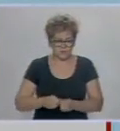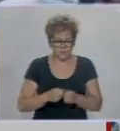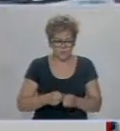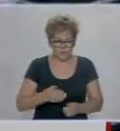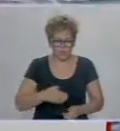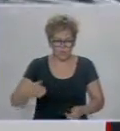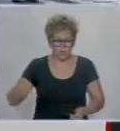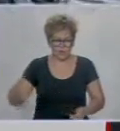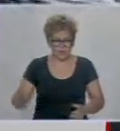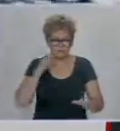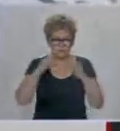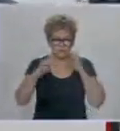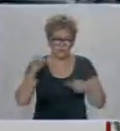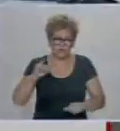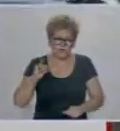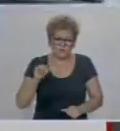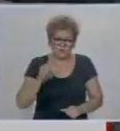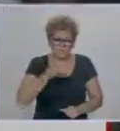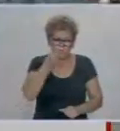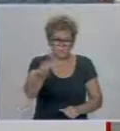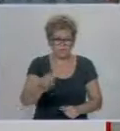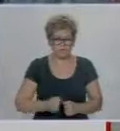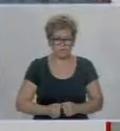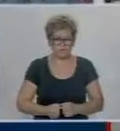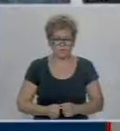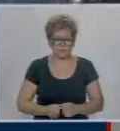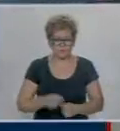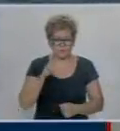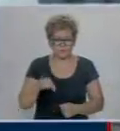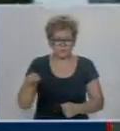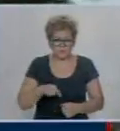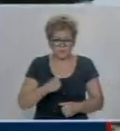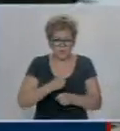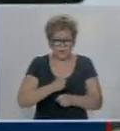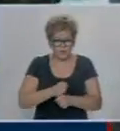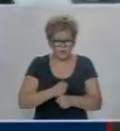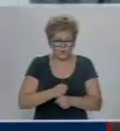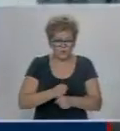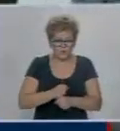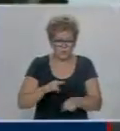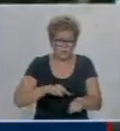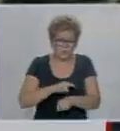nenumărate negocieri, dar nu a avut cu cine. Mi-a hotărât încetarea activității pe o perioadă nedeterminată.